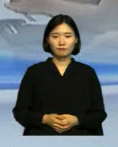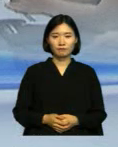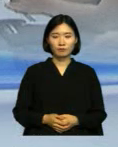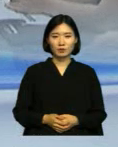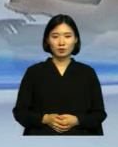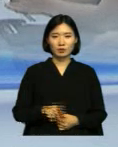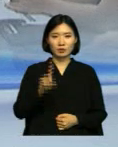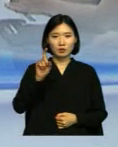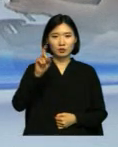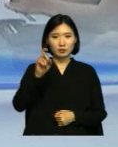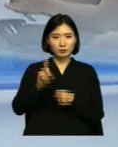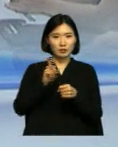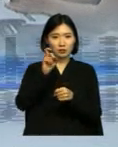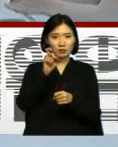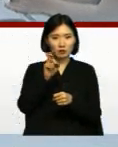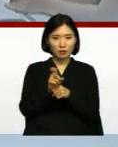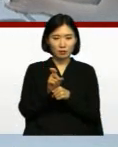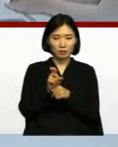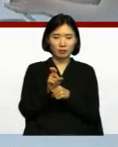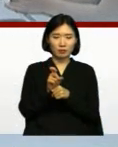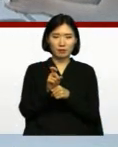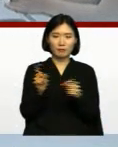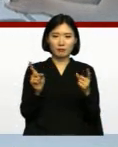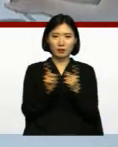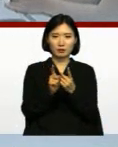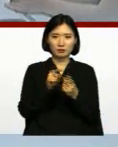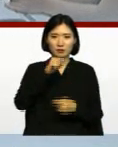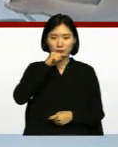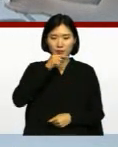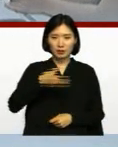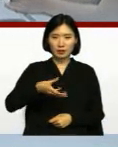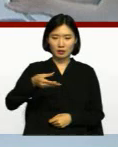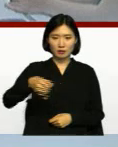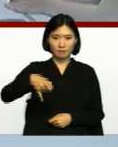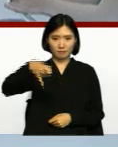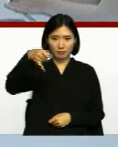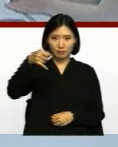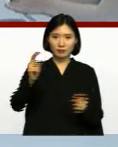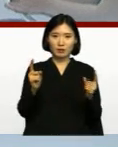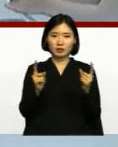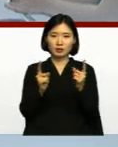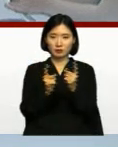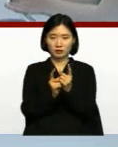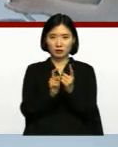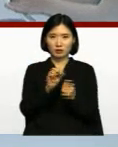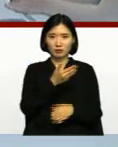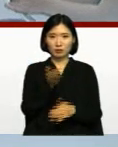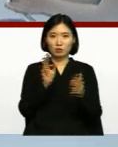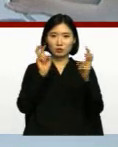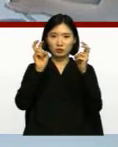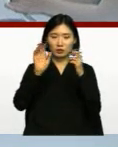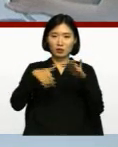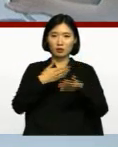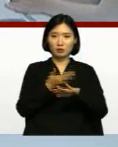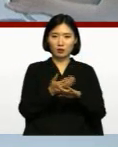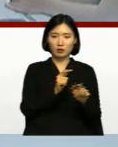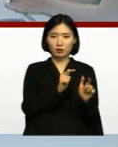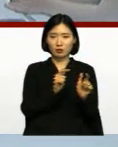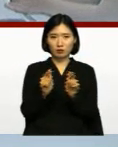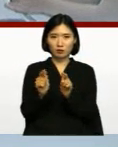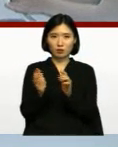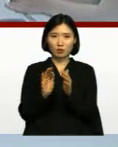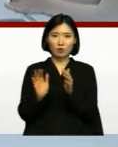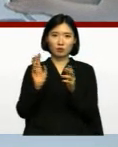이처럼 11년만에 처참히 빚더미에 오른 양평 04 그 개혁과 정상화를 두고 양평 군과 공사가